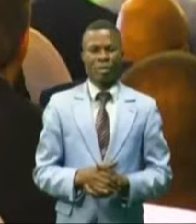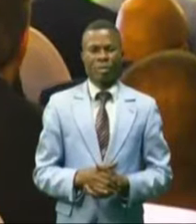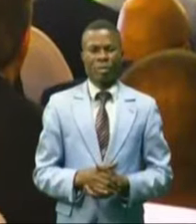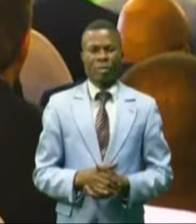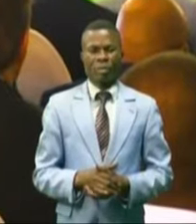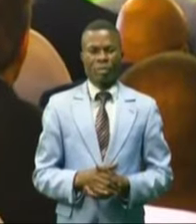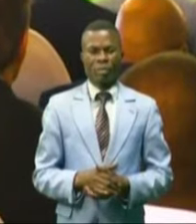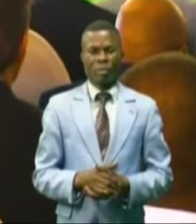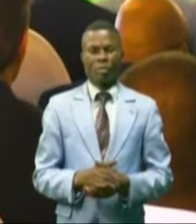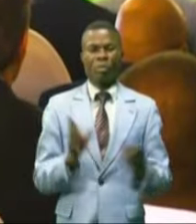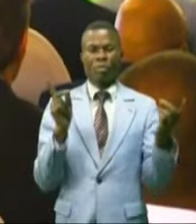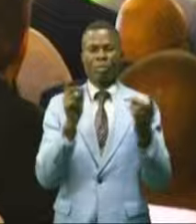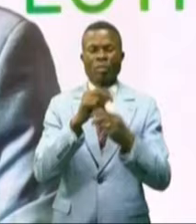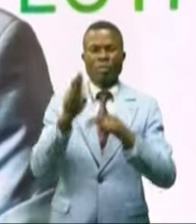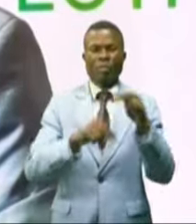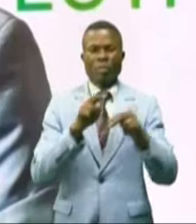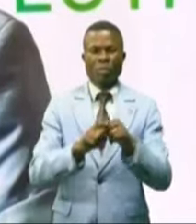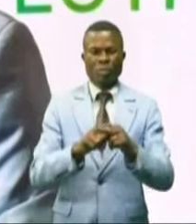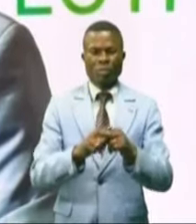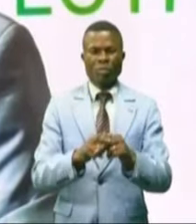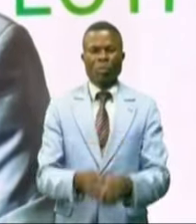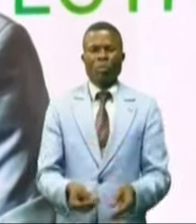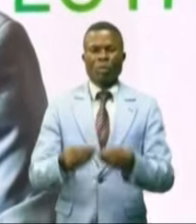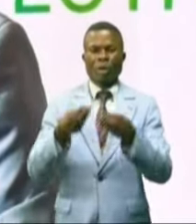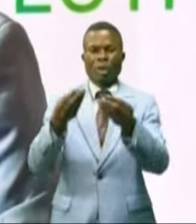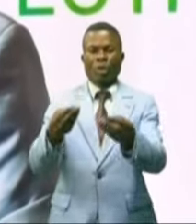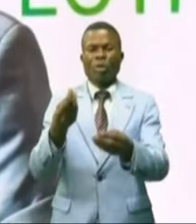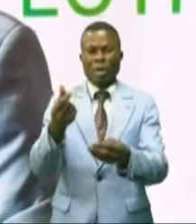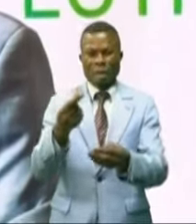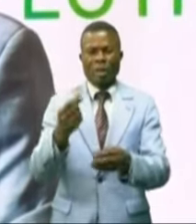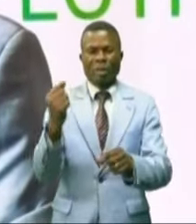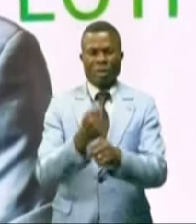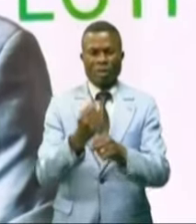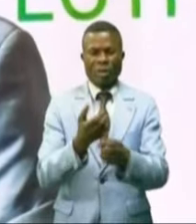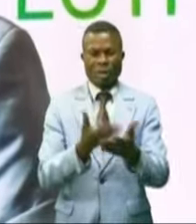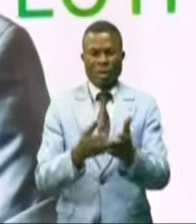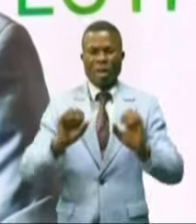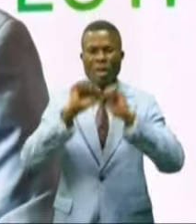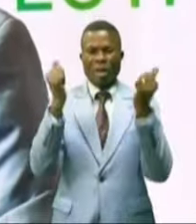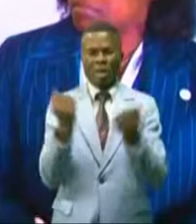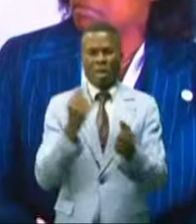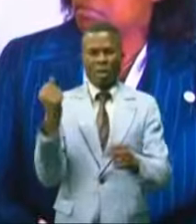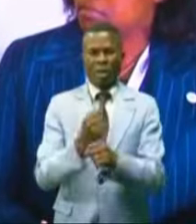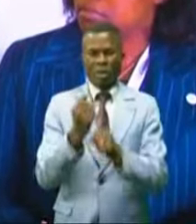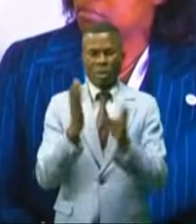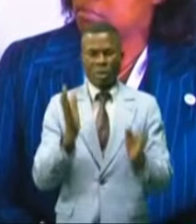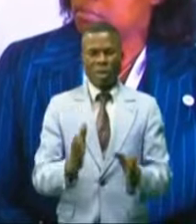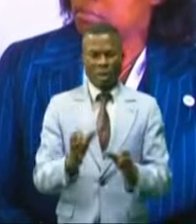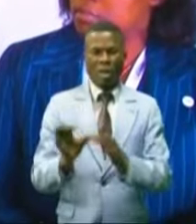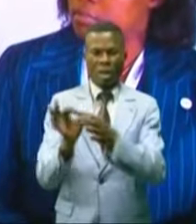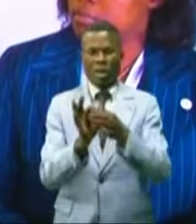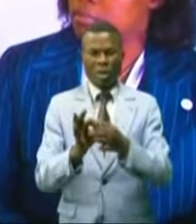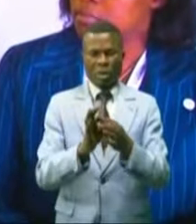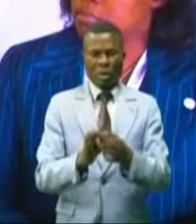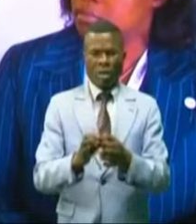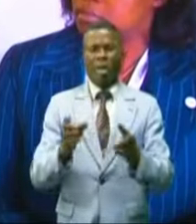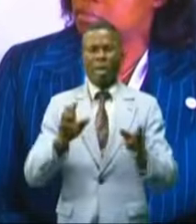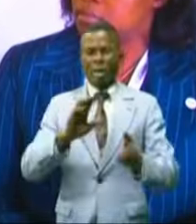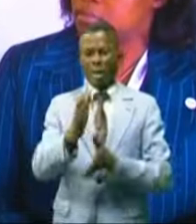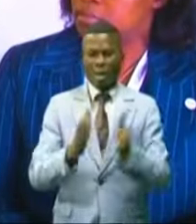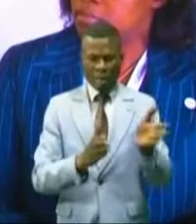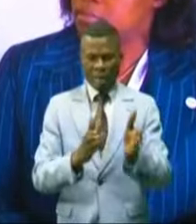Ce rendez-vous national de la microfinance, initié par l'ANIMEF, Association professionnelle de coopératives d'épargne et